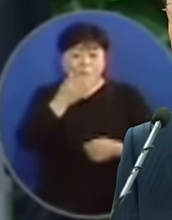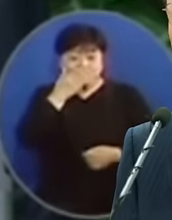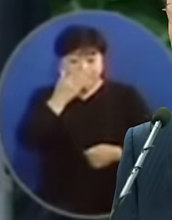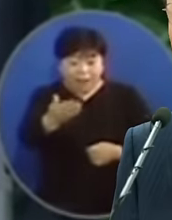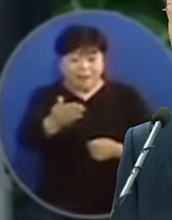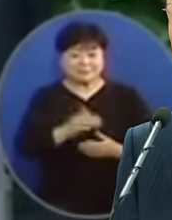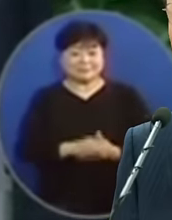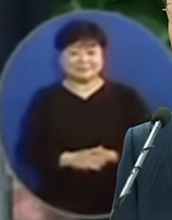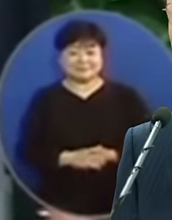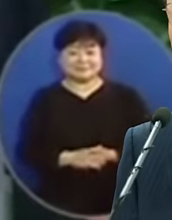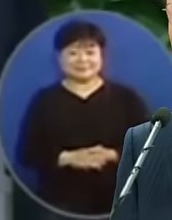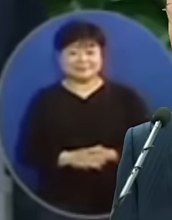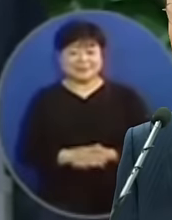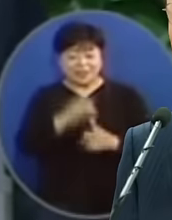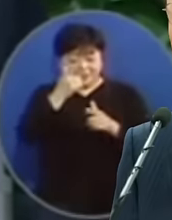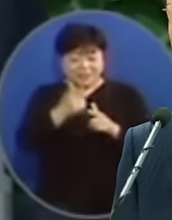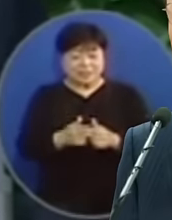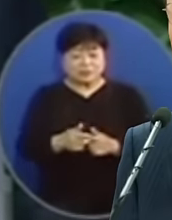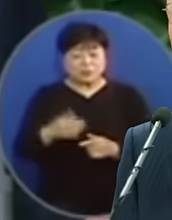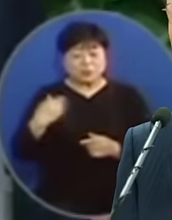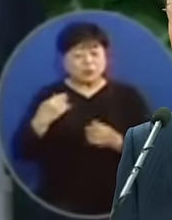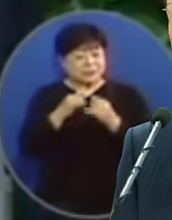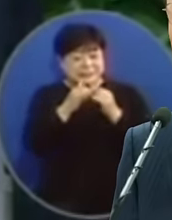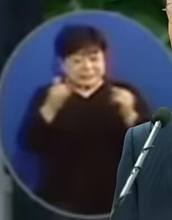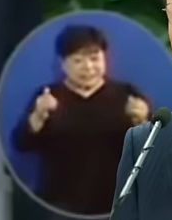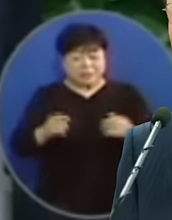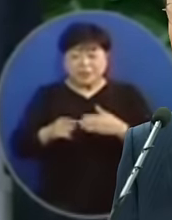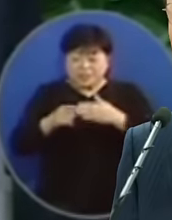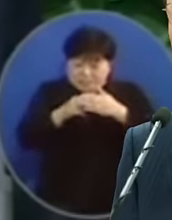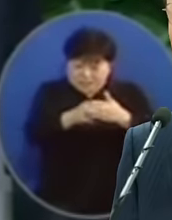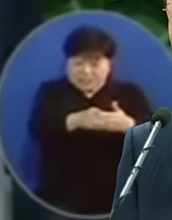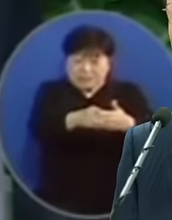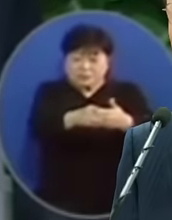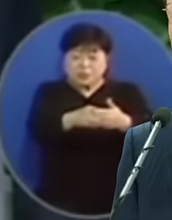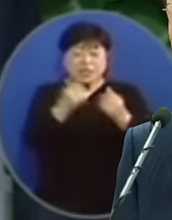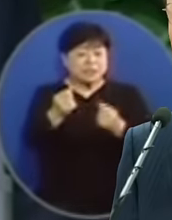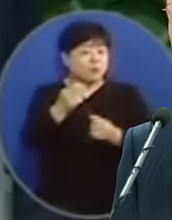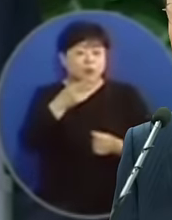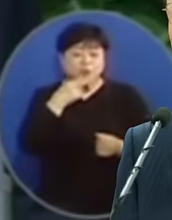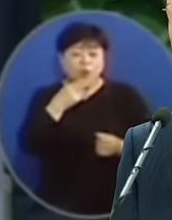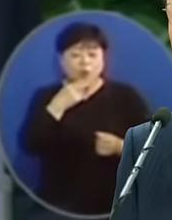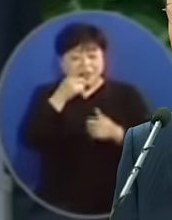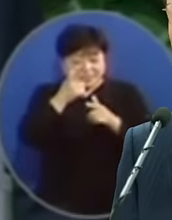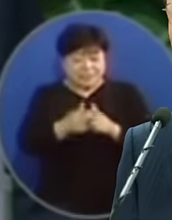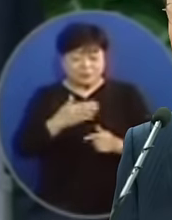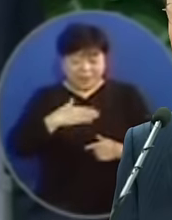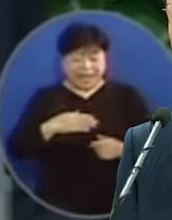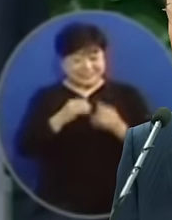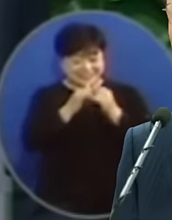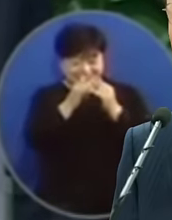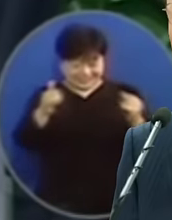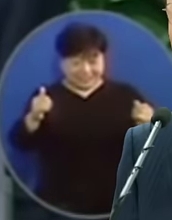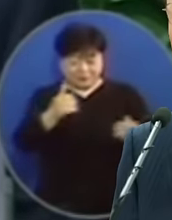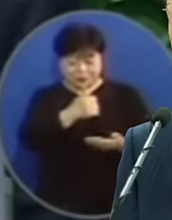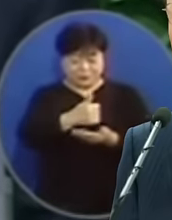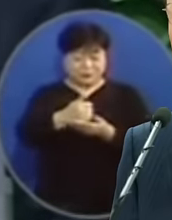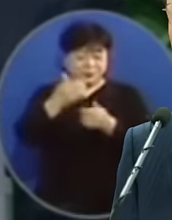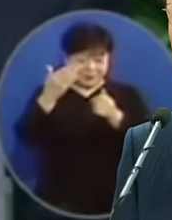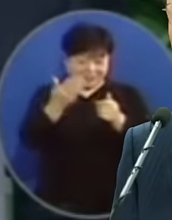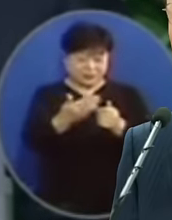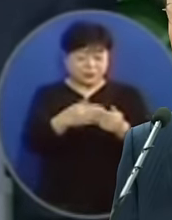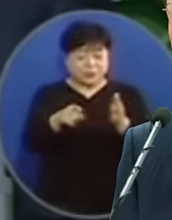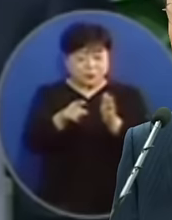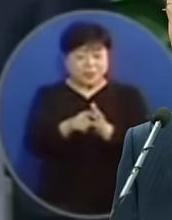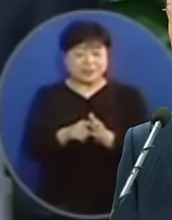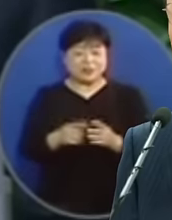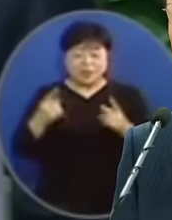것입니다. 예수를 모르는 사람은 극복할 자원이 없습니다만 예수를 아는 사람은 주님께서 우리를